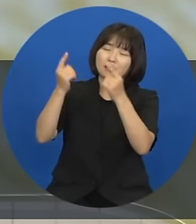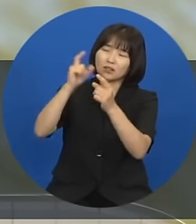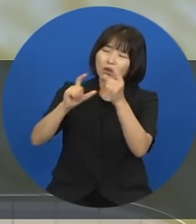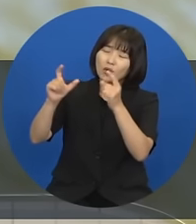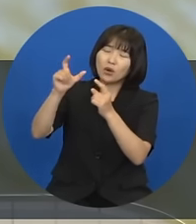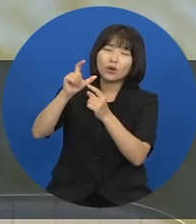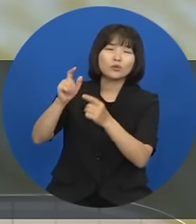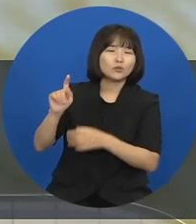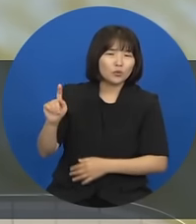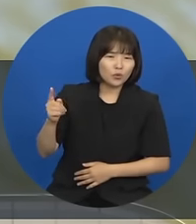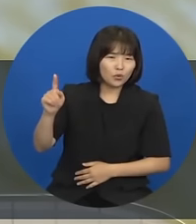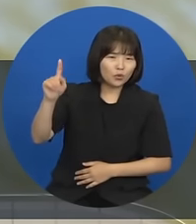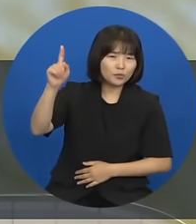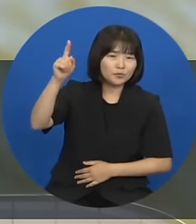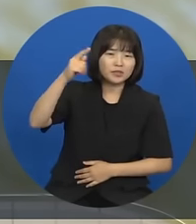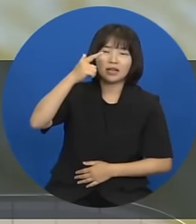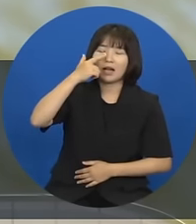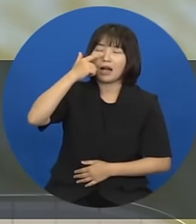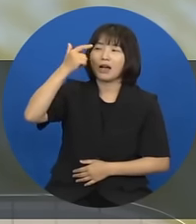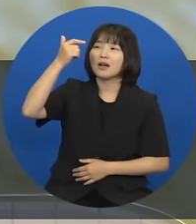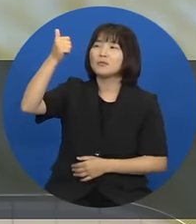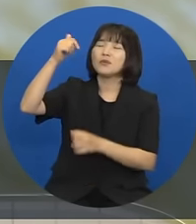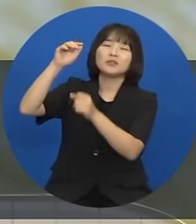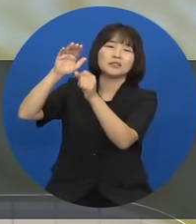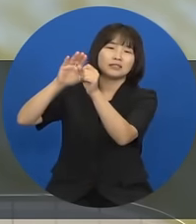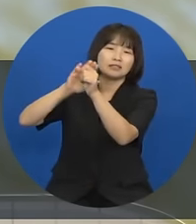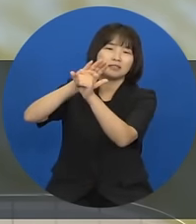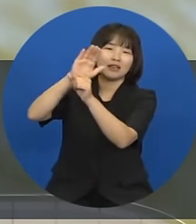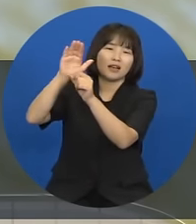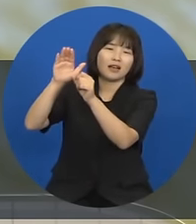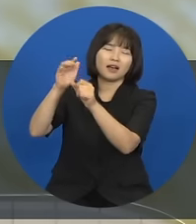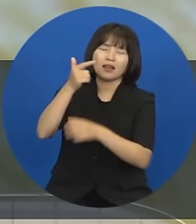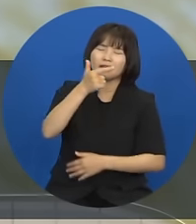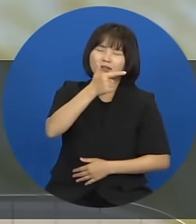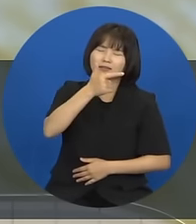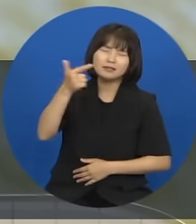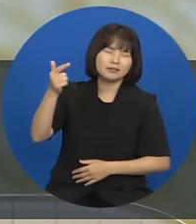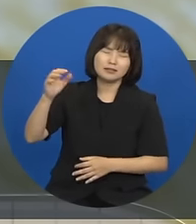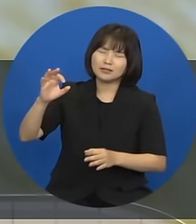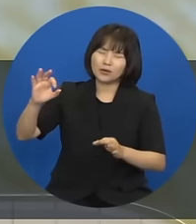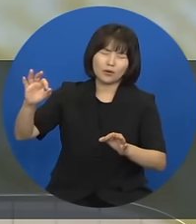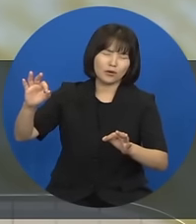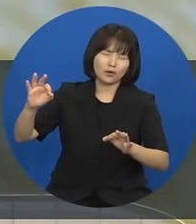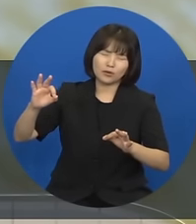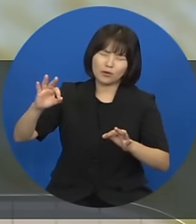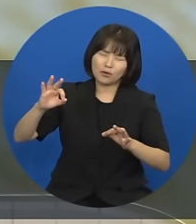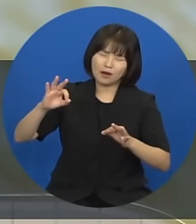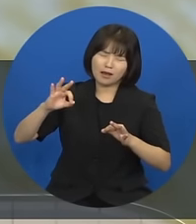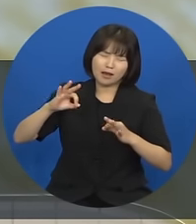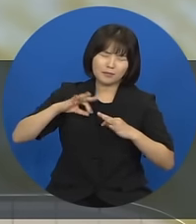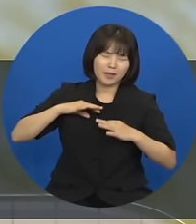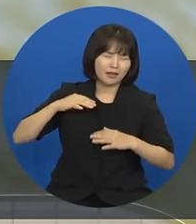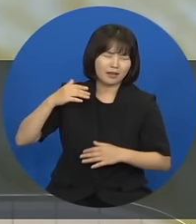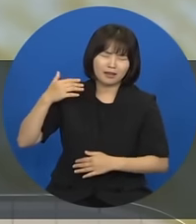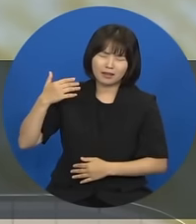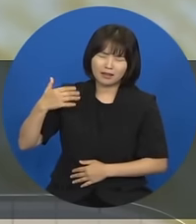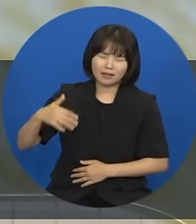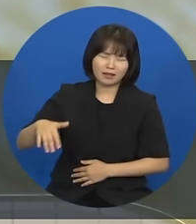하늘보다도 더 높으신 아버지의 사랑 크고